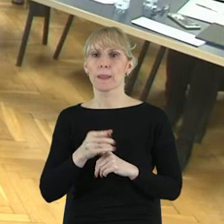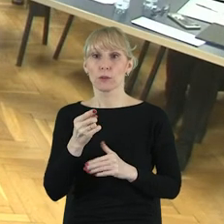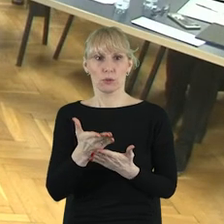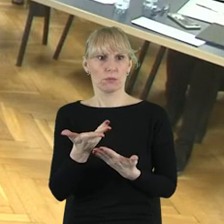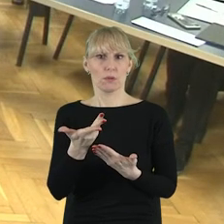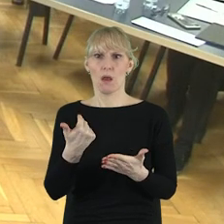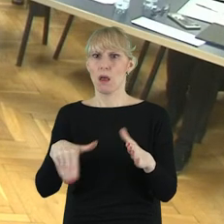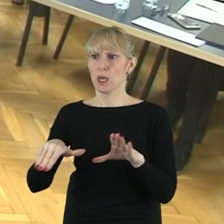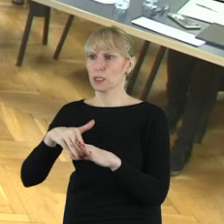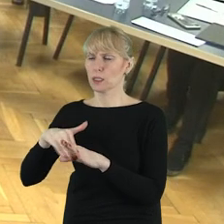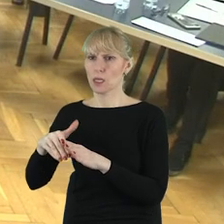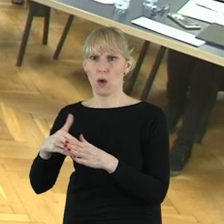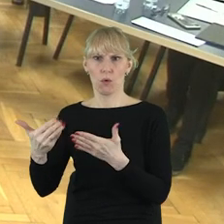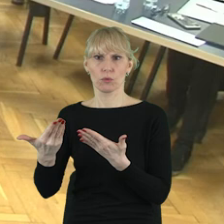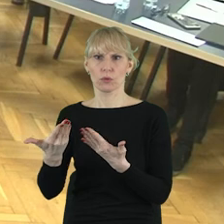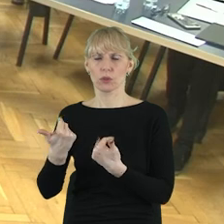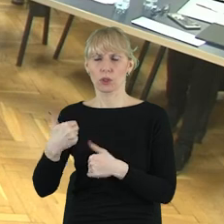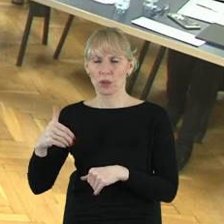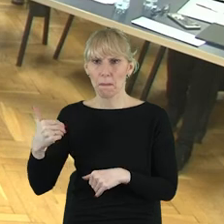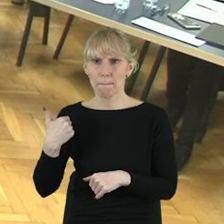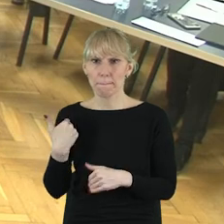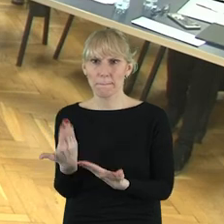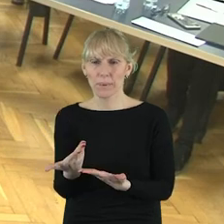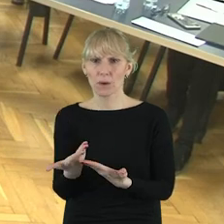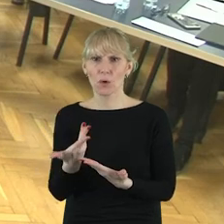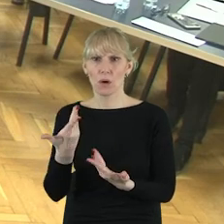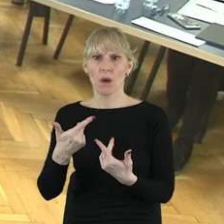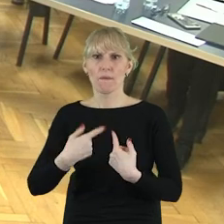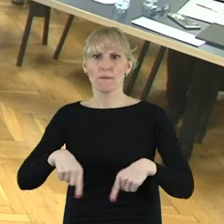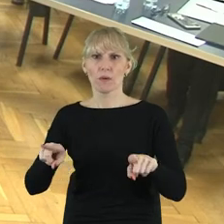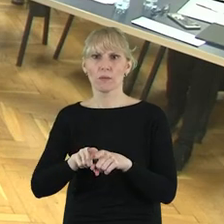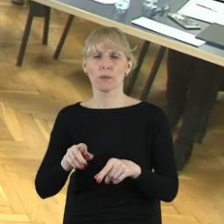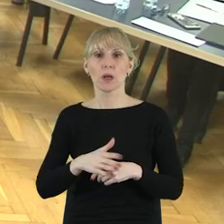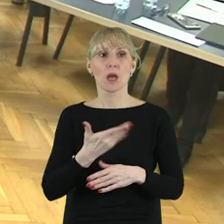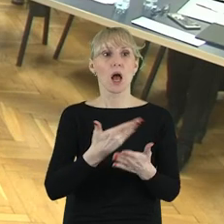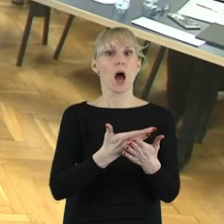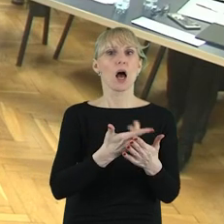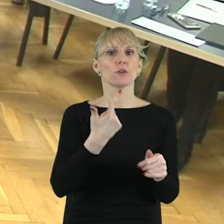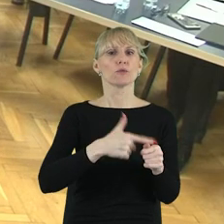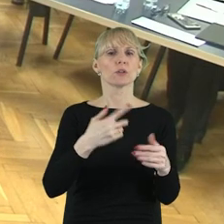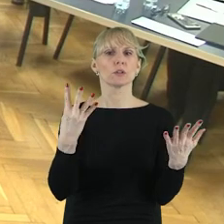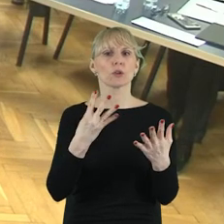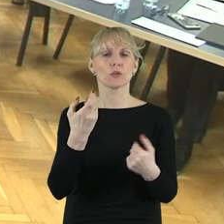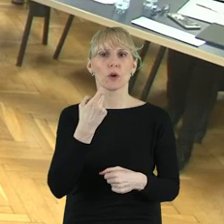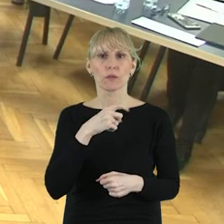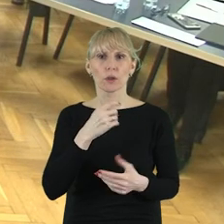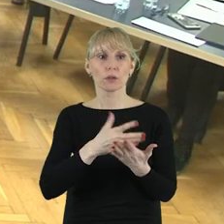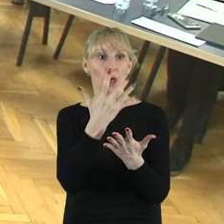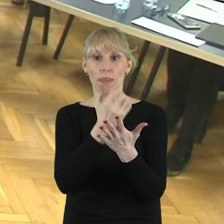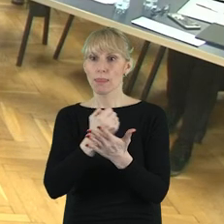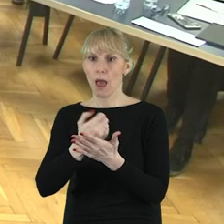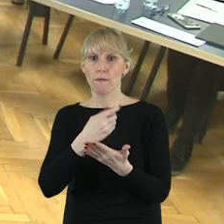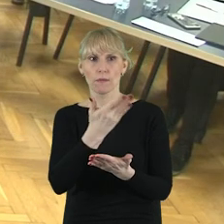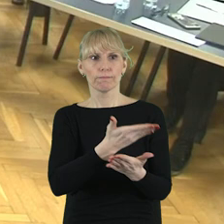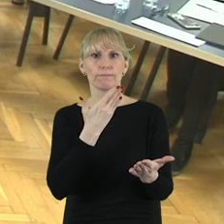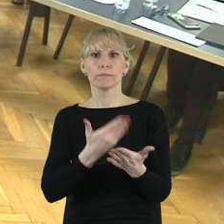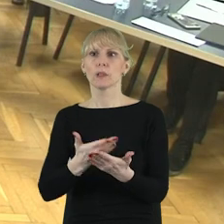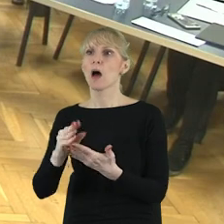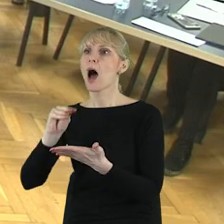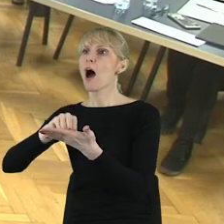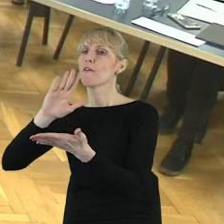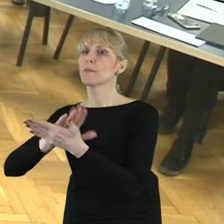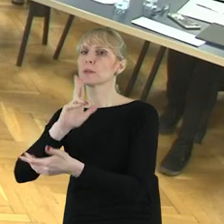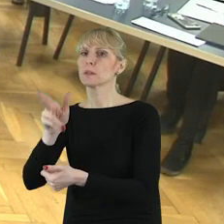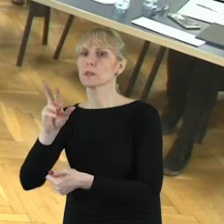29 kwietnia skończył się nabór wniosków, a organizacja uzyskała wpis do KRS 25 lipca, stanowi to 87